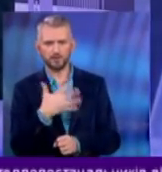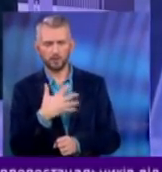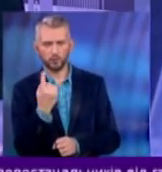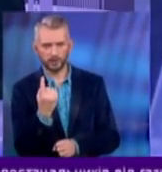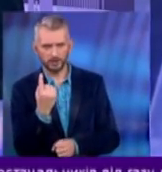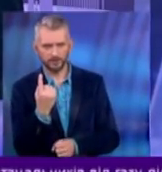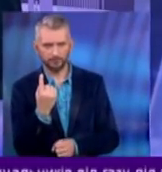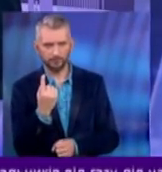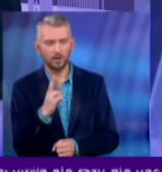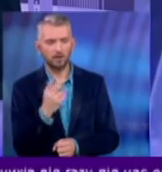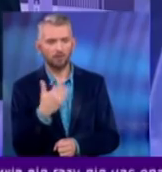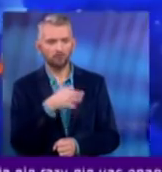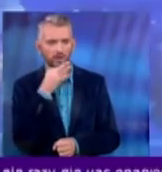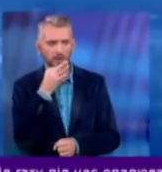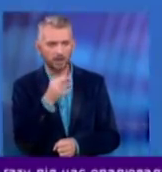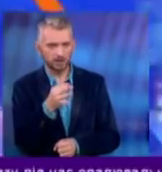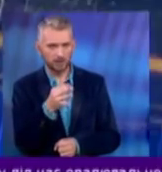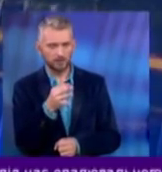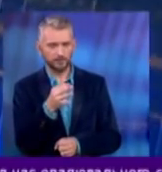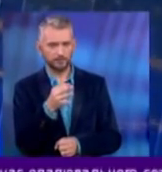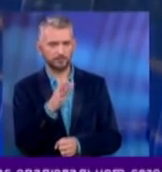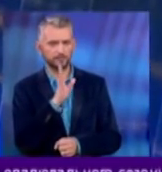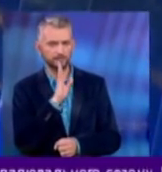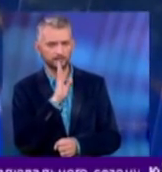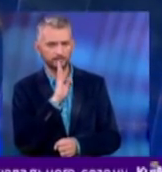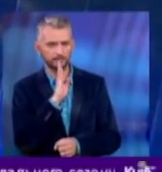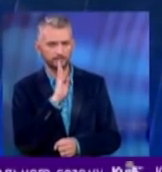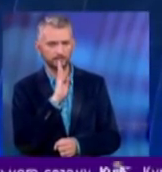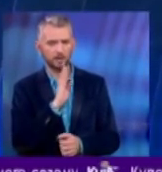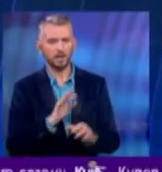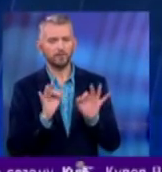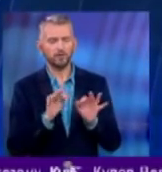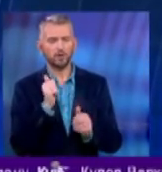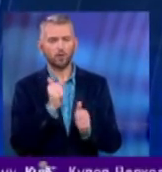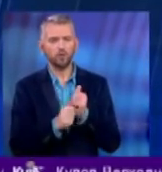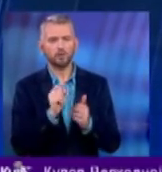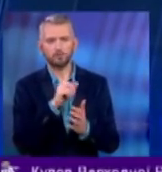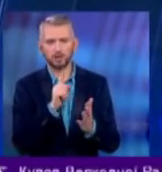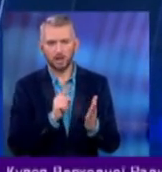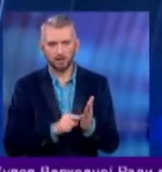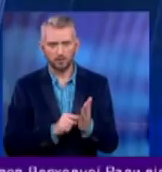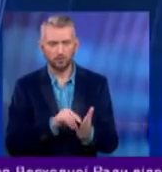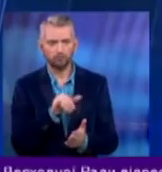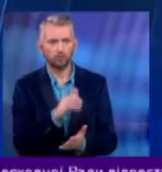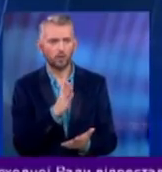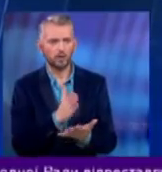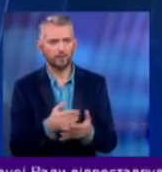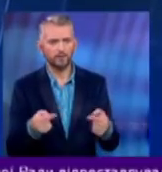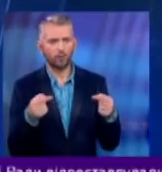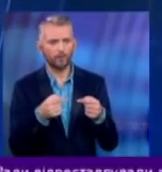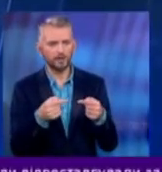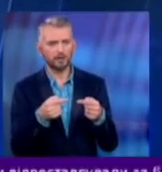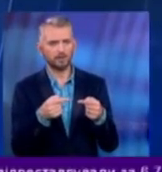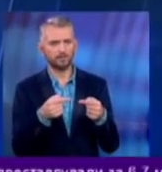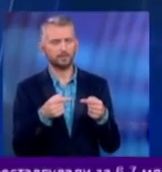то, як вже зазначила от мешканка, то, звичайно, кожне питання в нього є відповідний